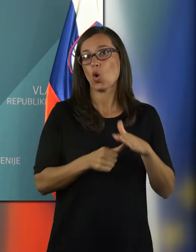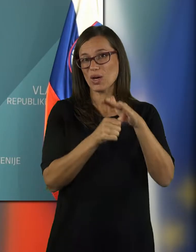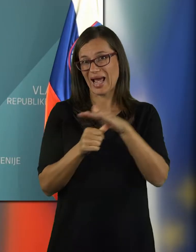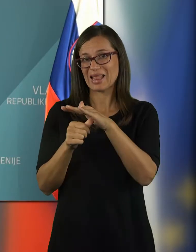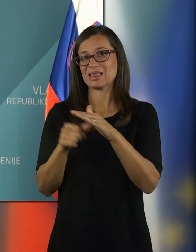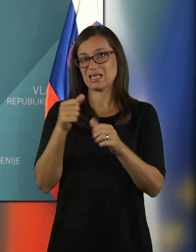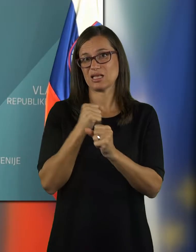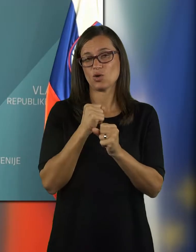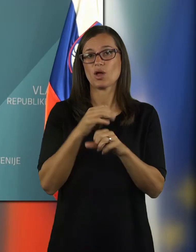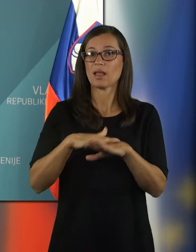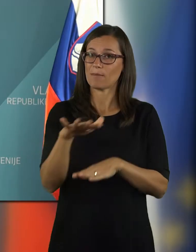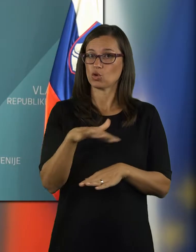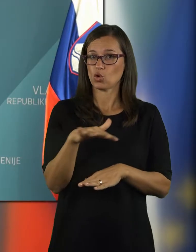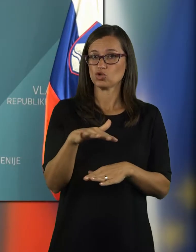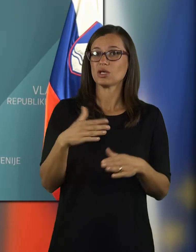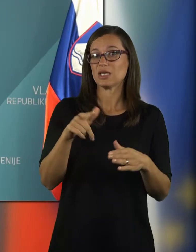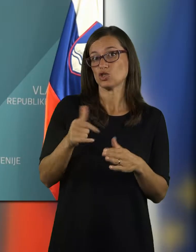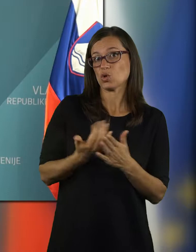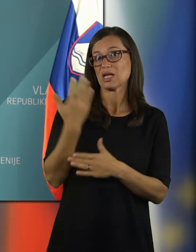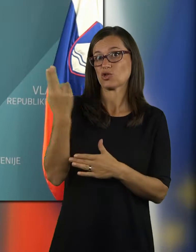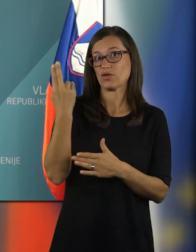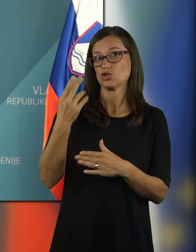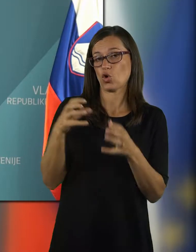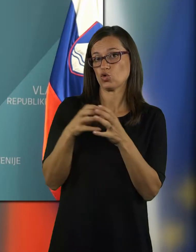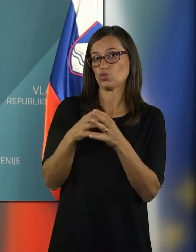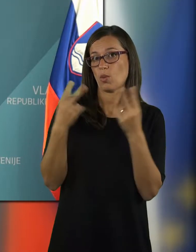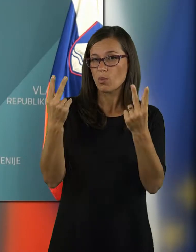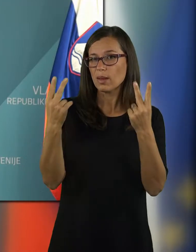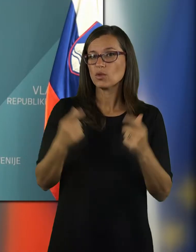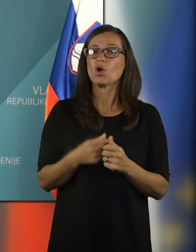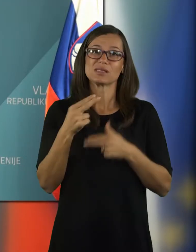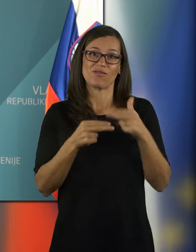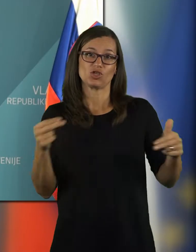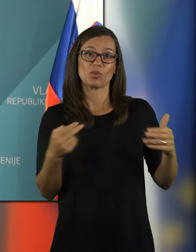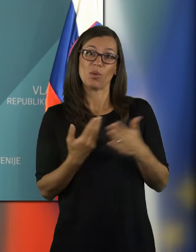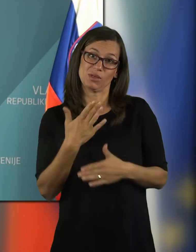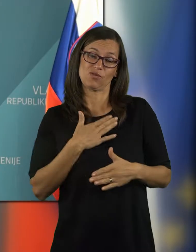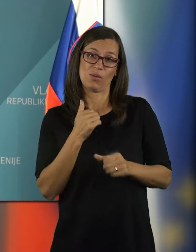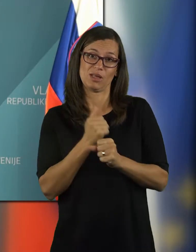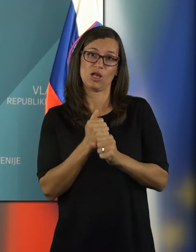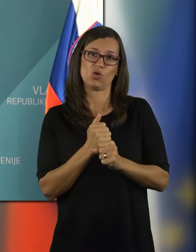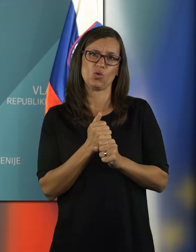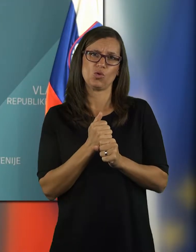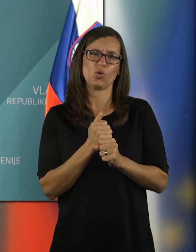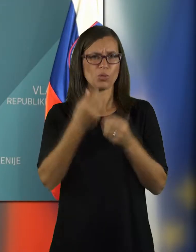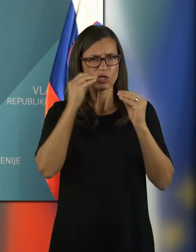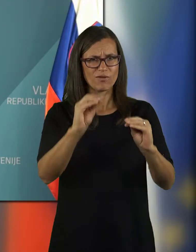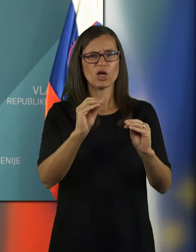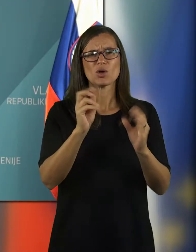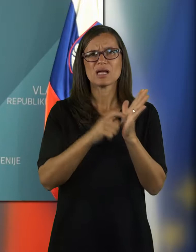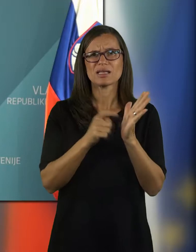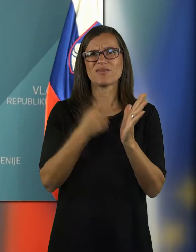organi, ki delujejo na področjih, ki so za slovensko družbo pomembni, zavežemo, da pri svojem delu upoštevajo zahteve glede